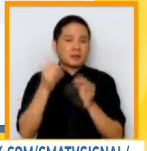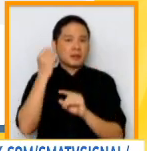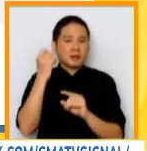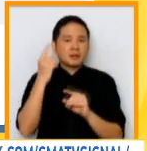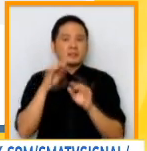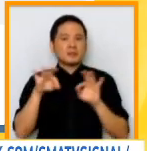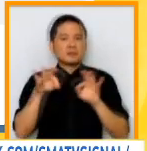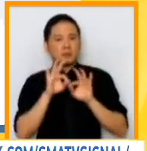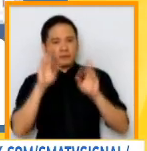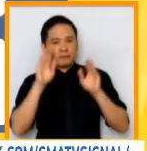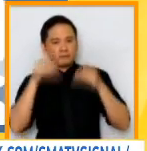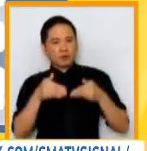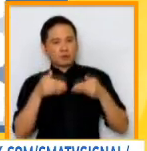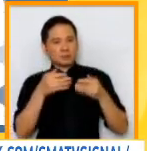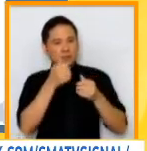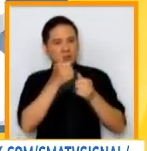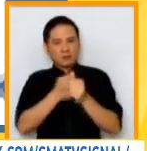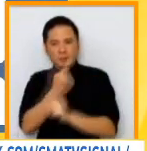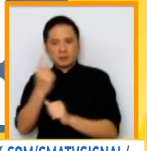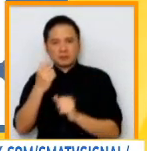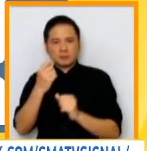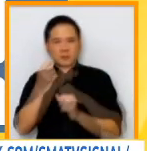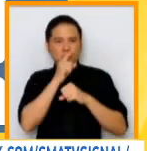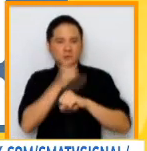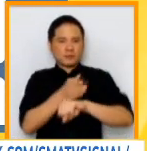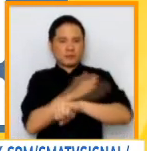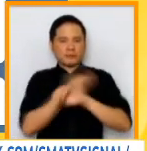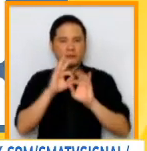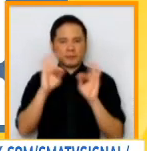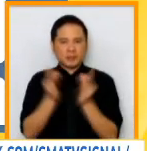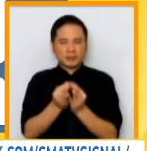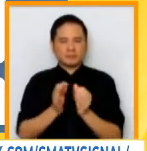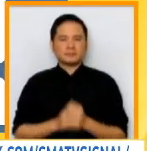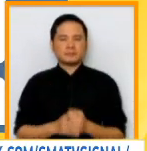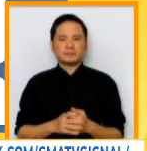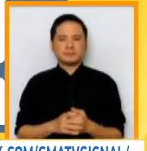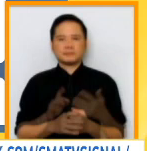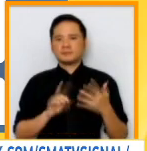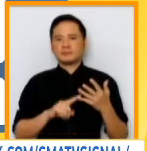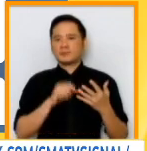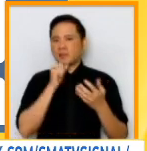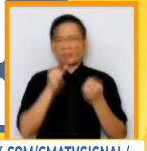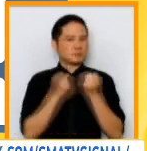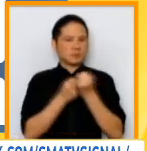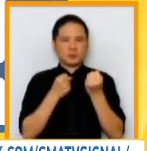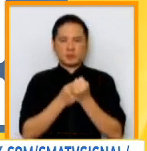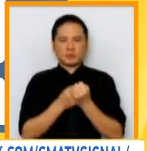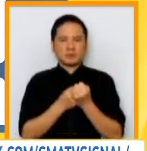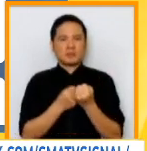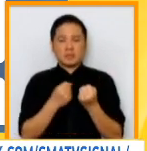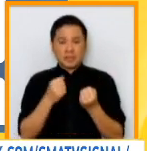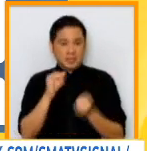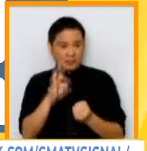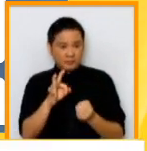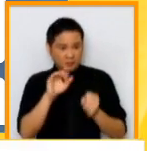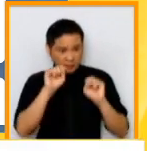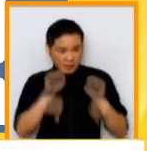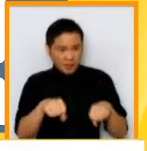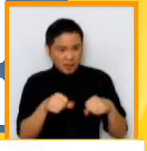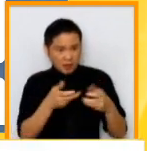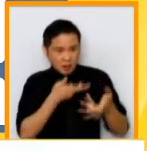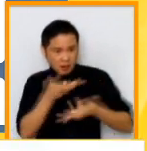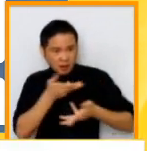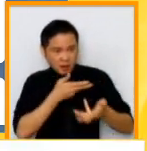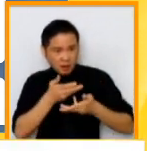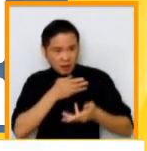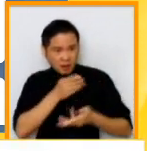pamilya. Hindi rin pabor si Cheng Bagayan sa divorce kung kaya para ayusin at pag-usapan na lang ang